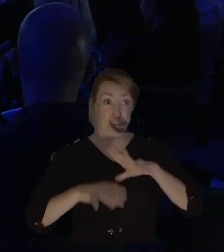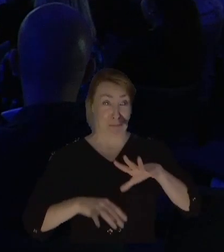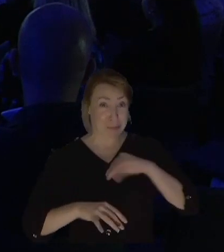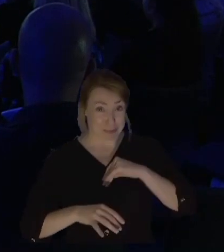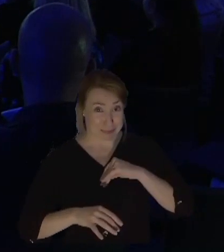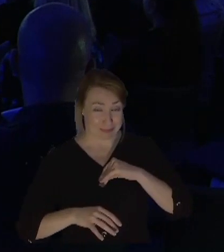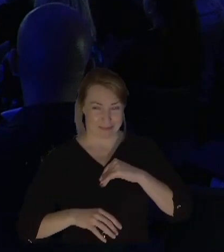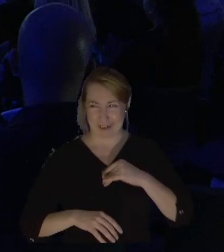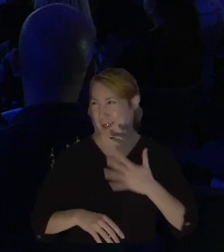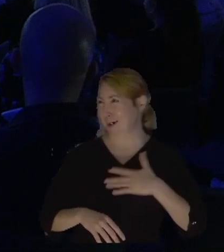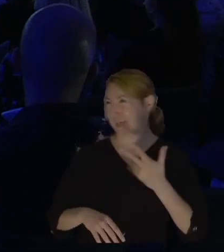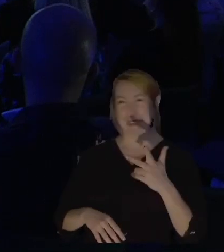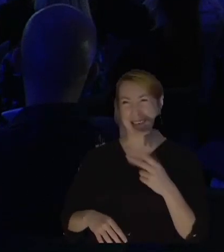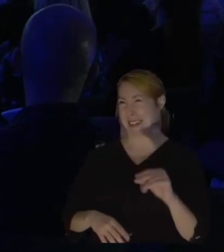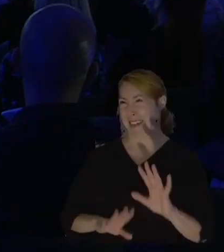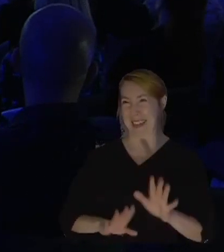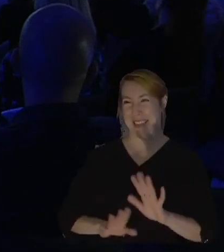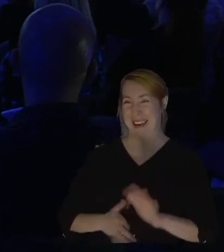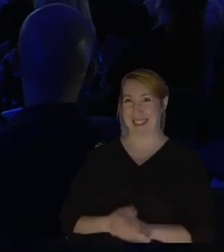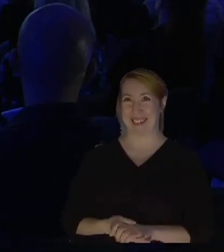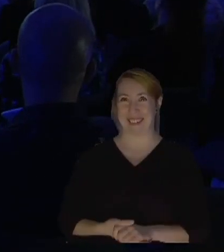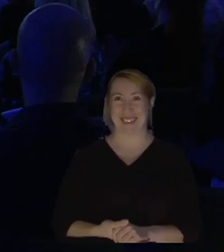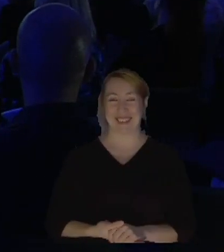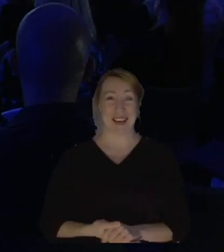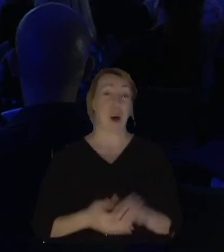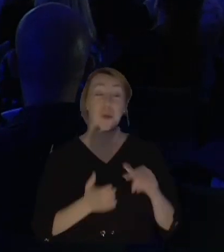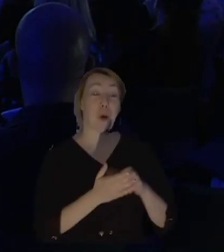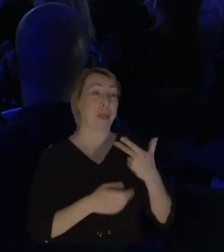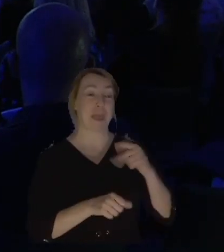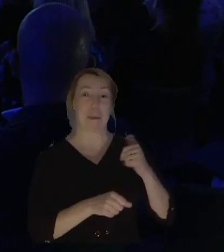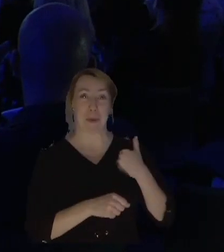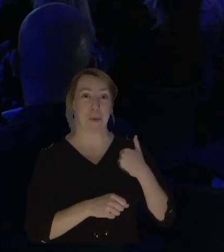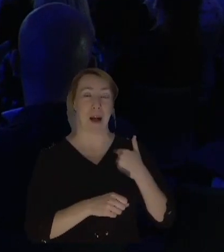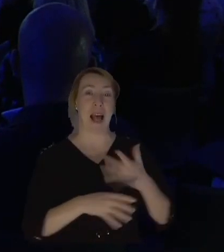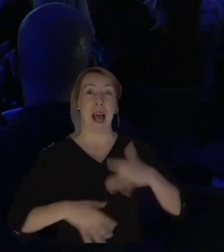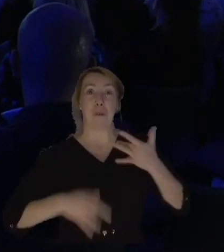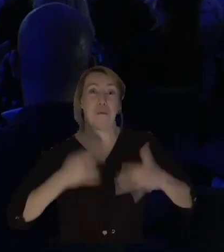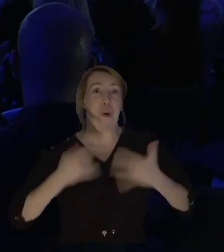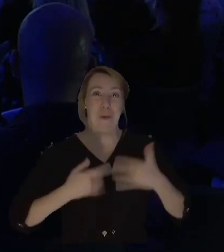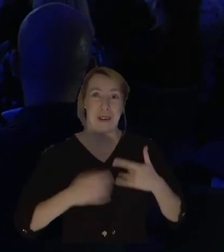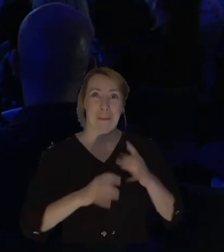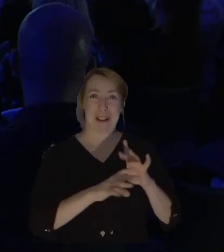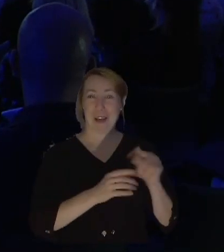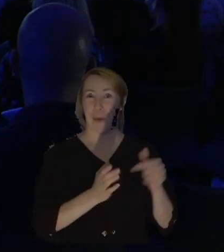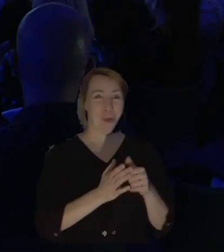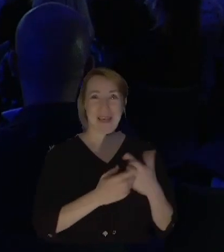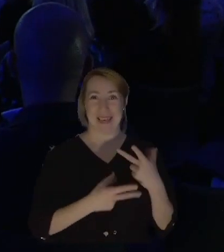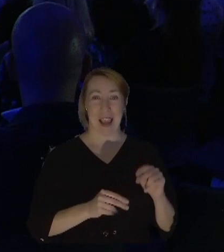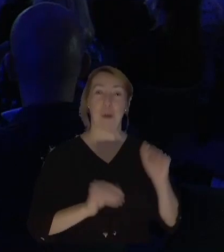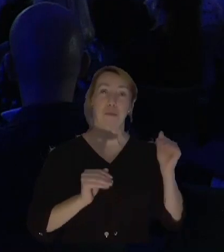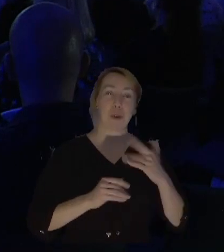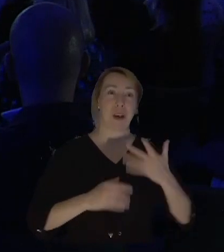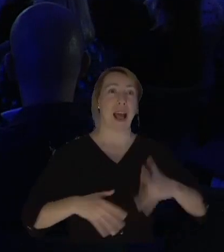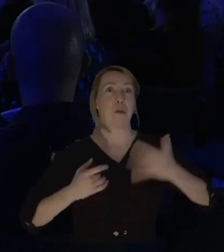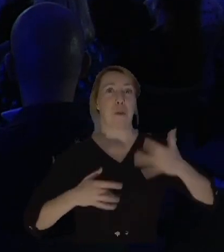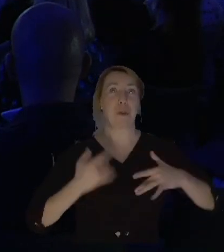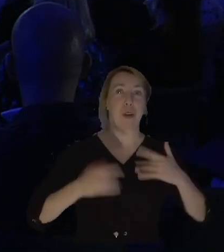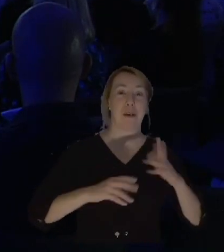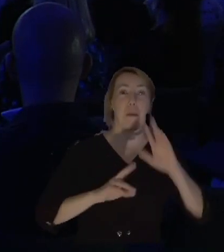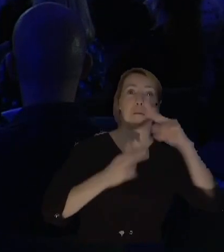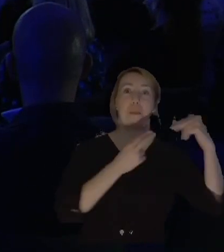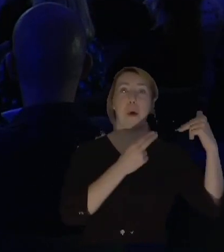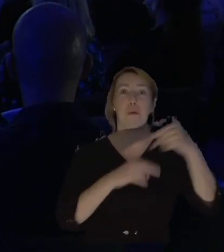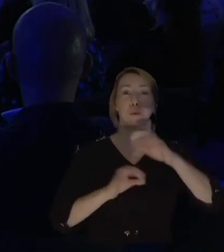Chyba nie bardzo. Czyli to nie była euforia biegacza, ale może euforia wracającego z dobrej